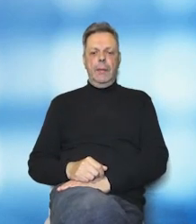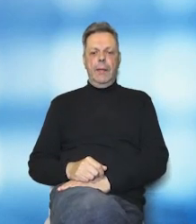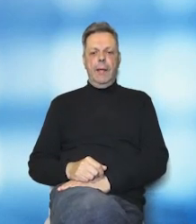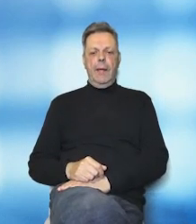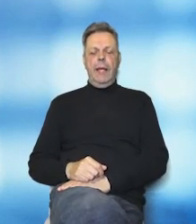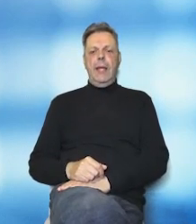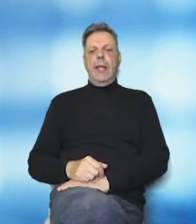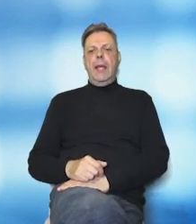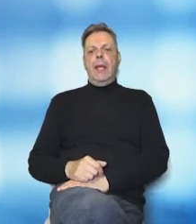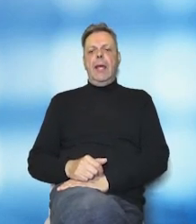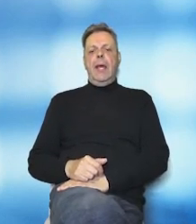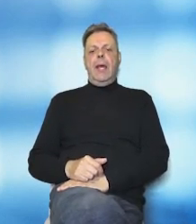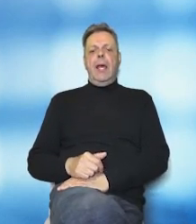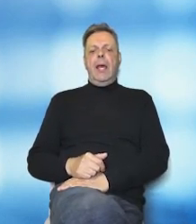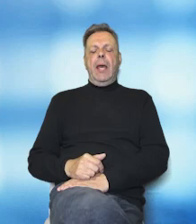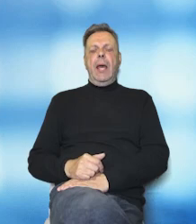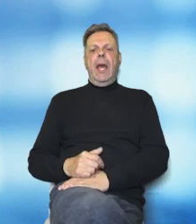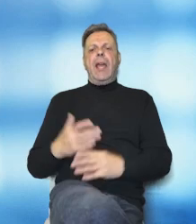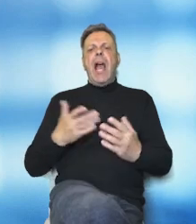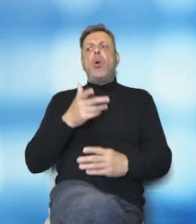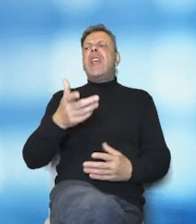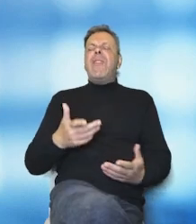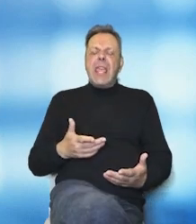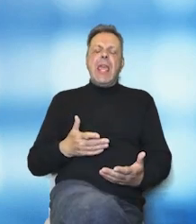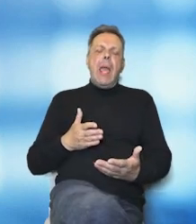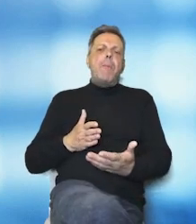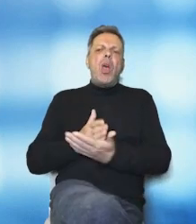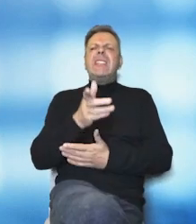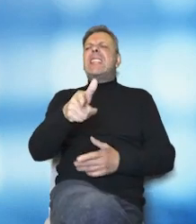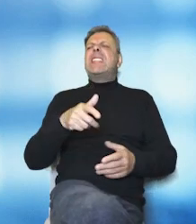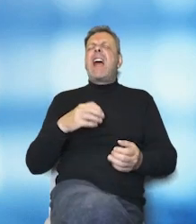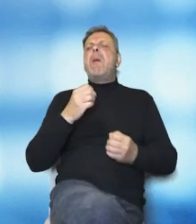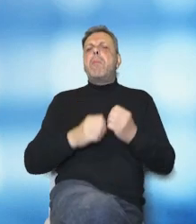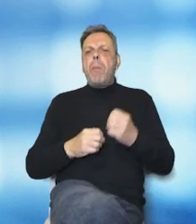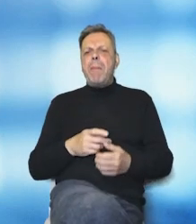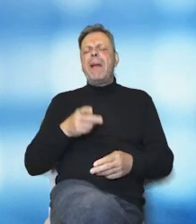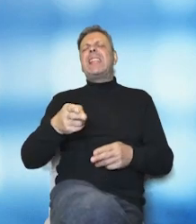način rade određene psihoterapije. Kako se vi nosite s takvim problemima i s takvim